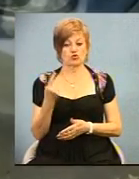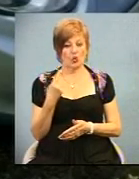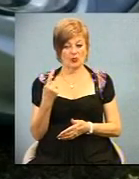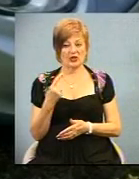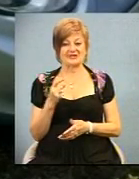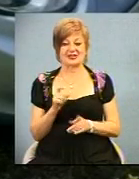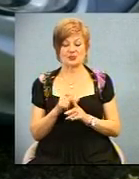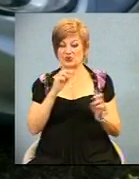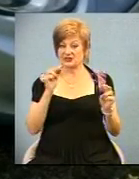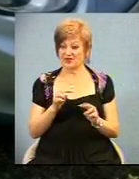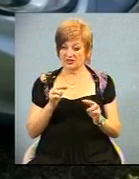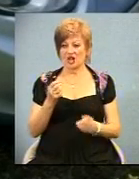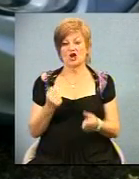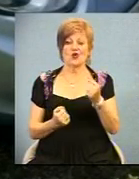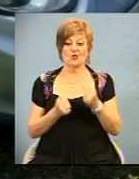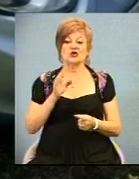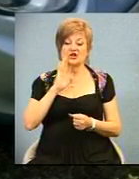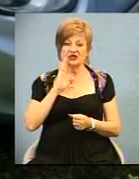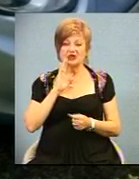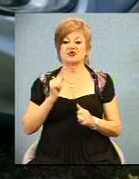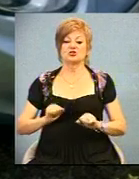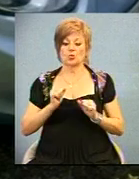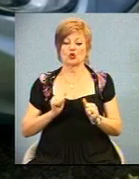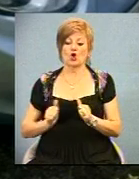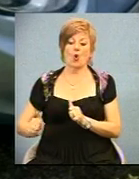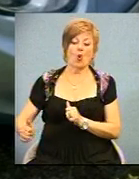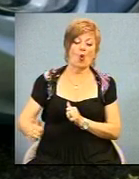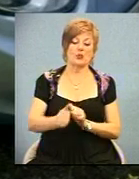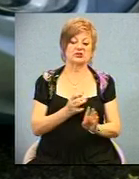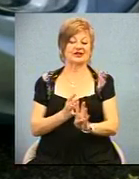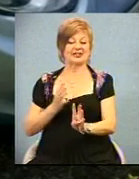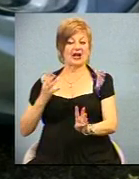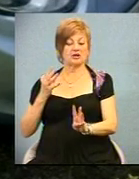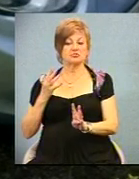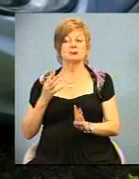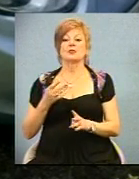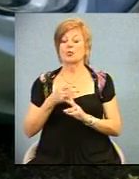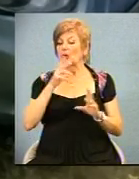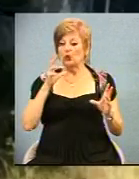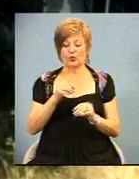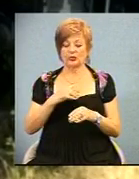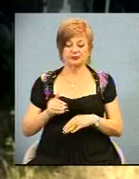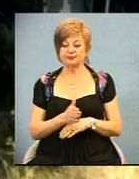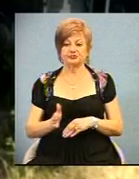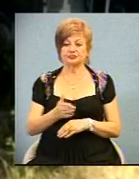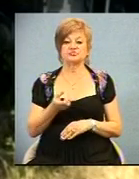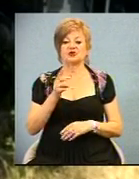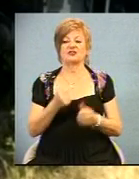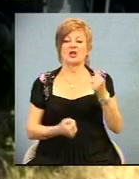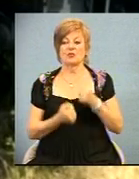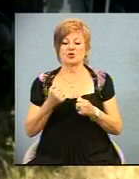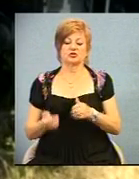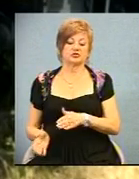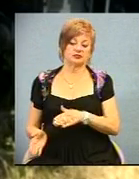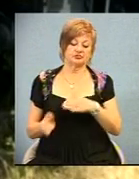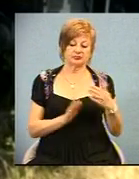За словами свідків, водій Hyundai намагалася обігнати колону кразів. У результаті невдалого маневру обидві машини відкинула